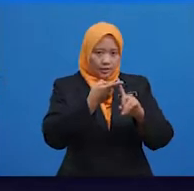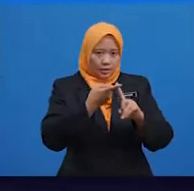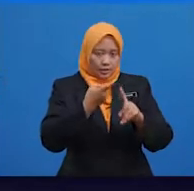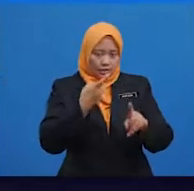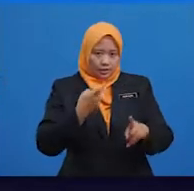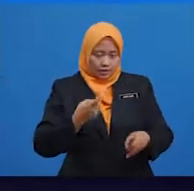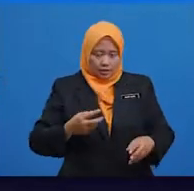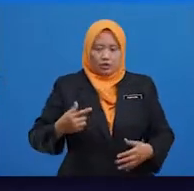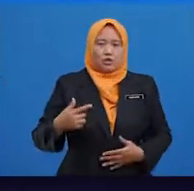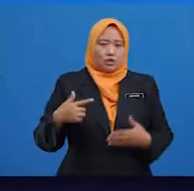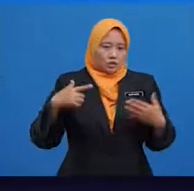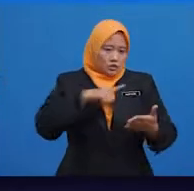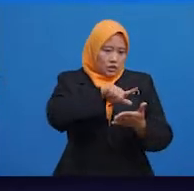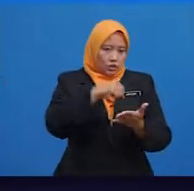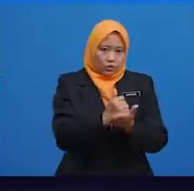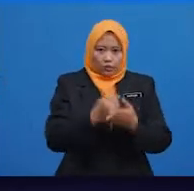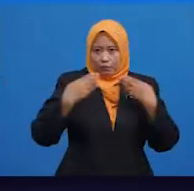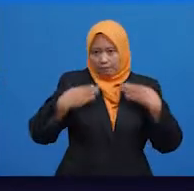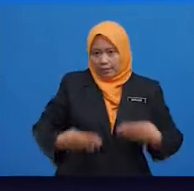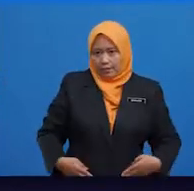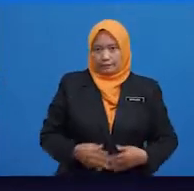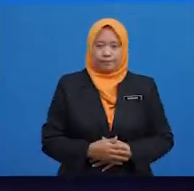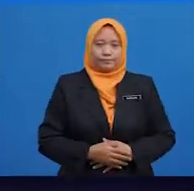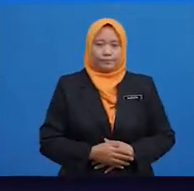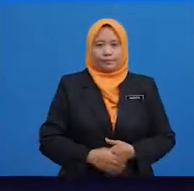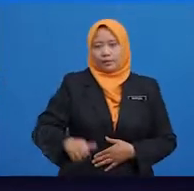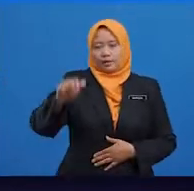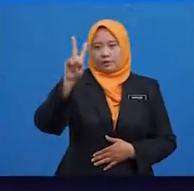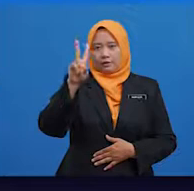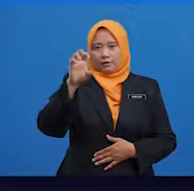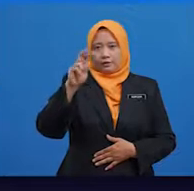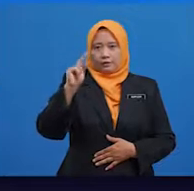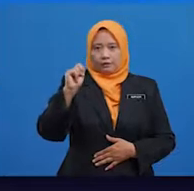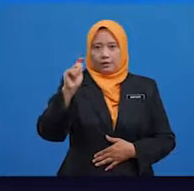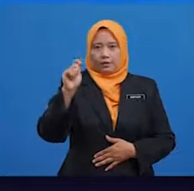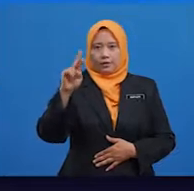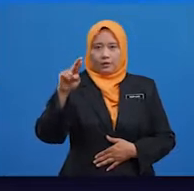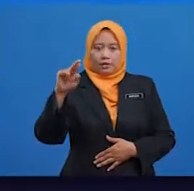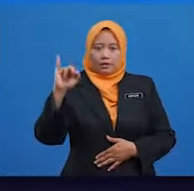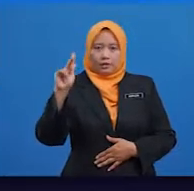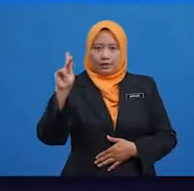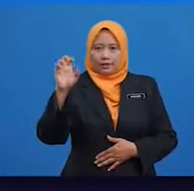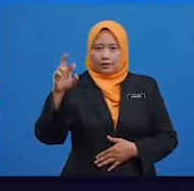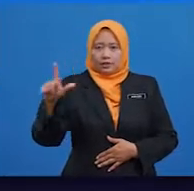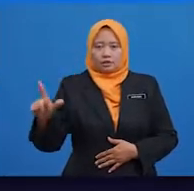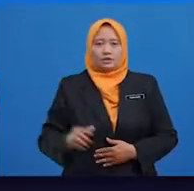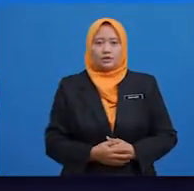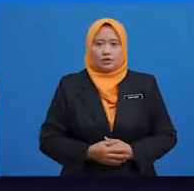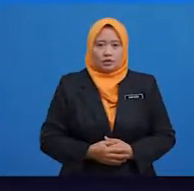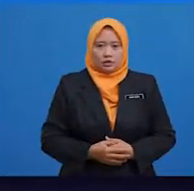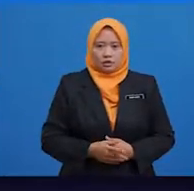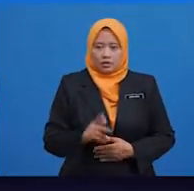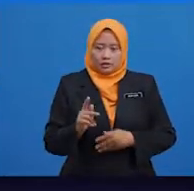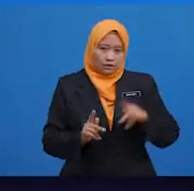Ventricle kiri pula bertindak sebagai penerima darah dari atrium kiri yang kaya dengan